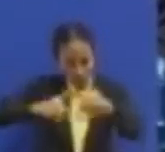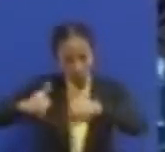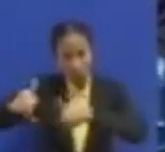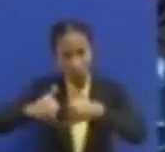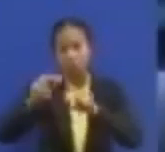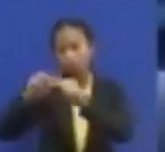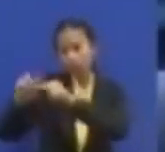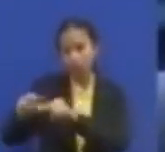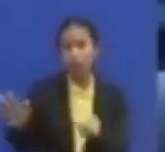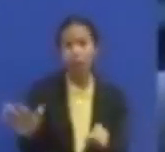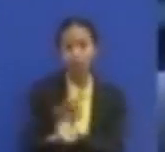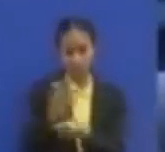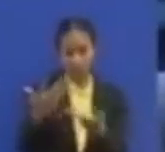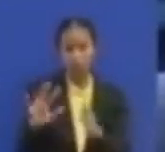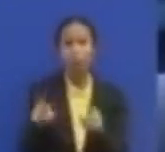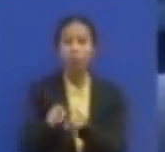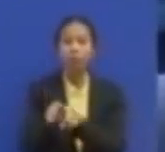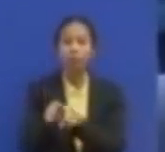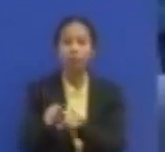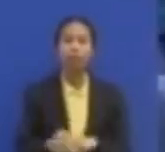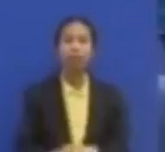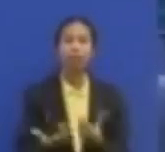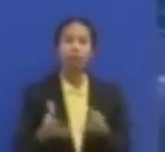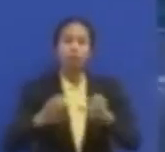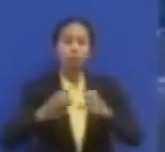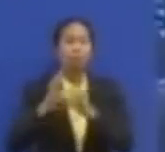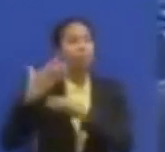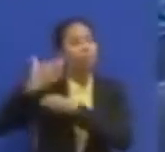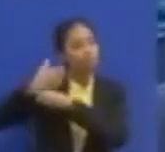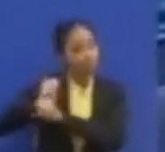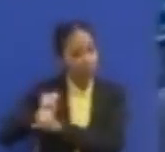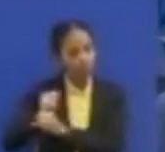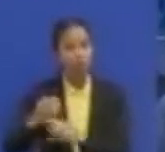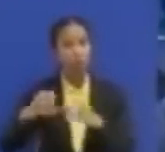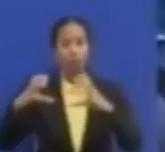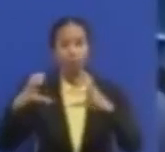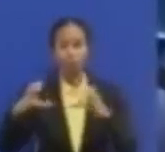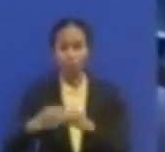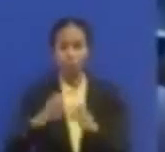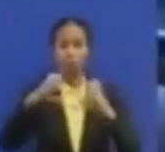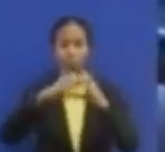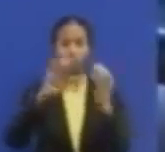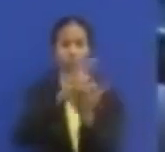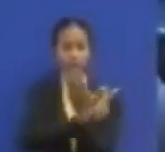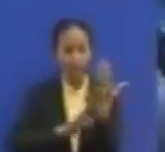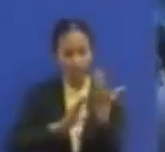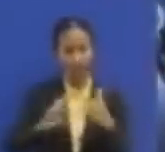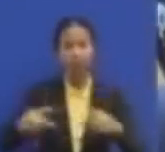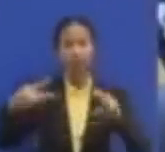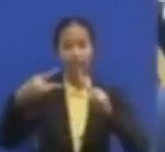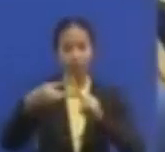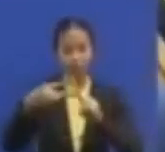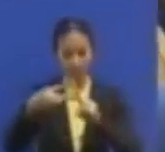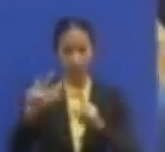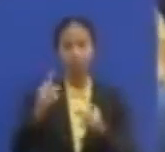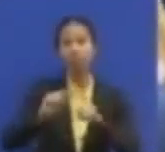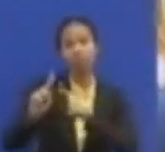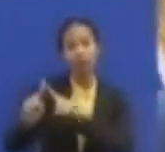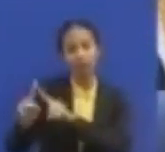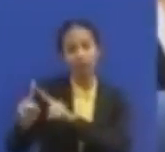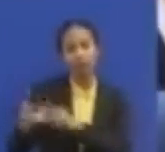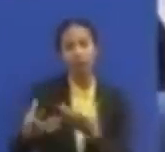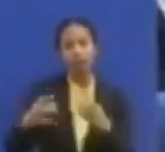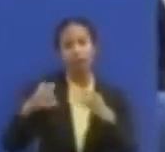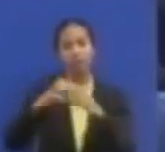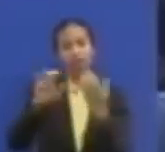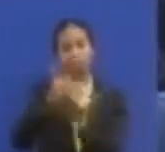นะคะรวมถึงทางพรรคประชาธิปัตย์พรรคภูมิใจไทยพรรคอนาคตใหม่พรรคชาติไทยพัฒน